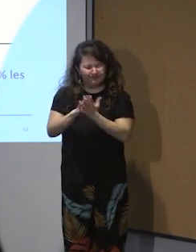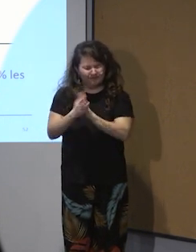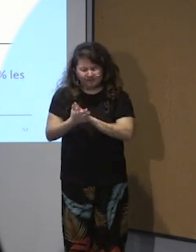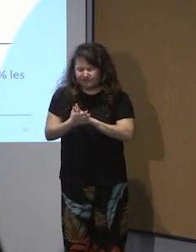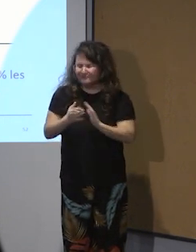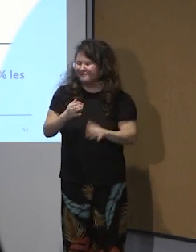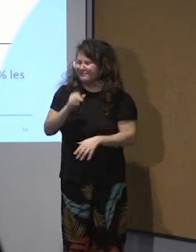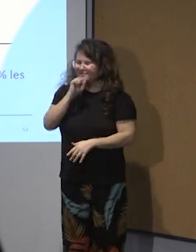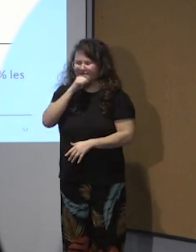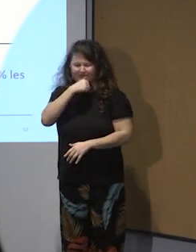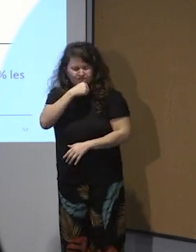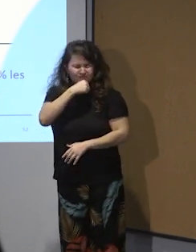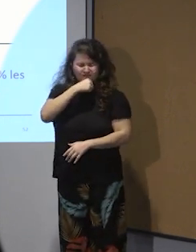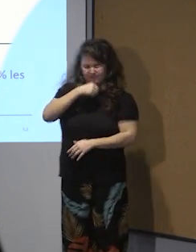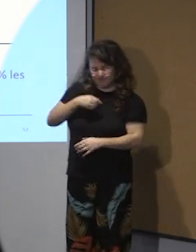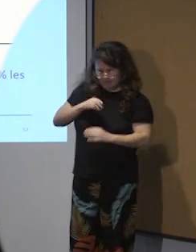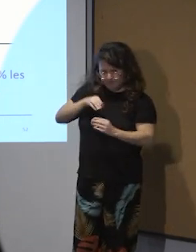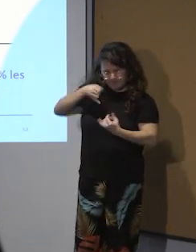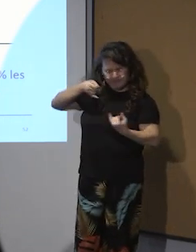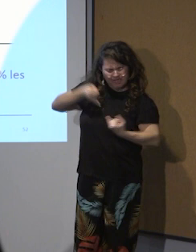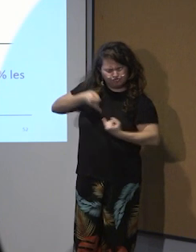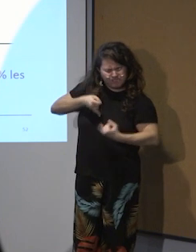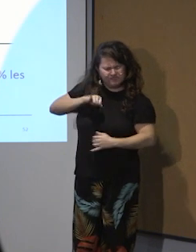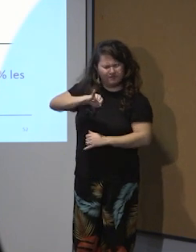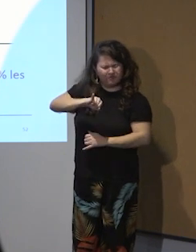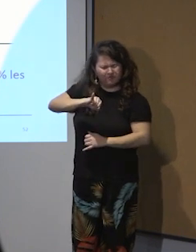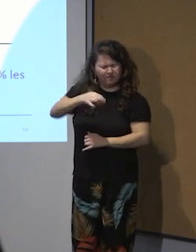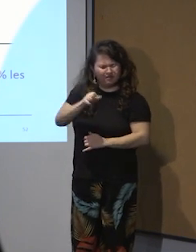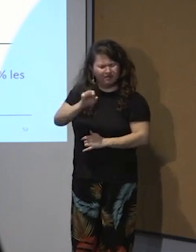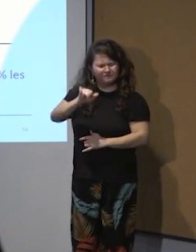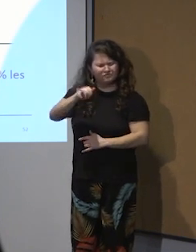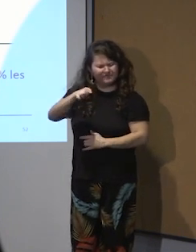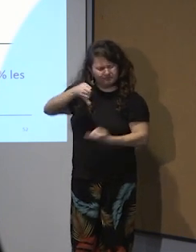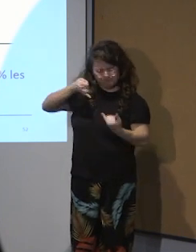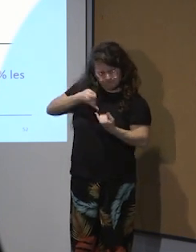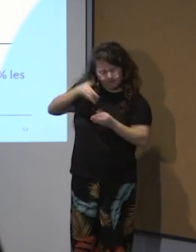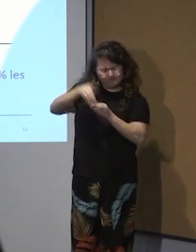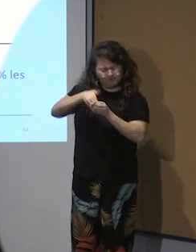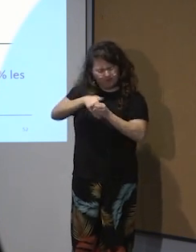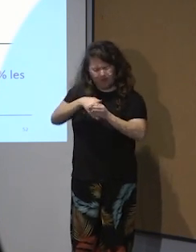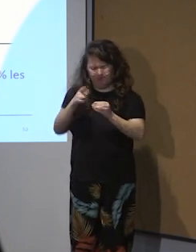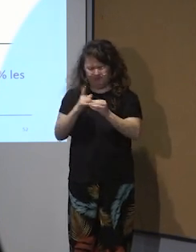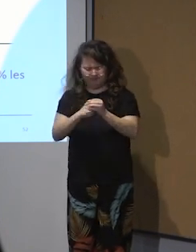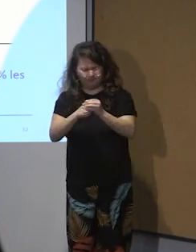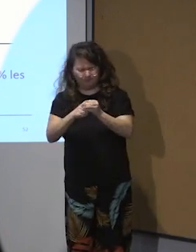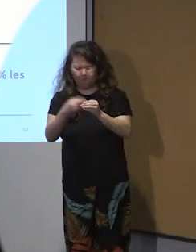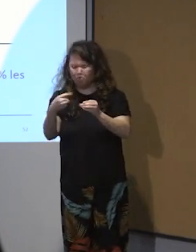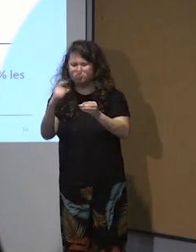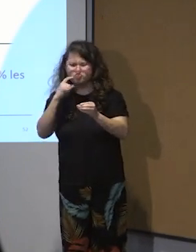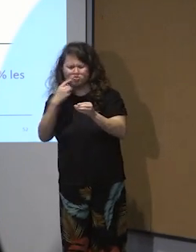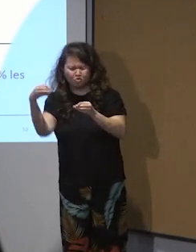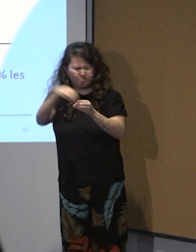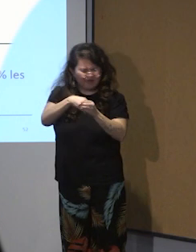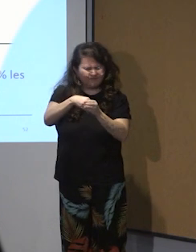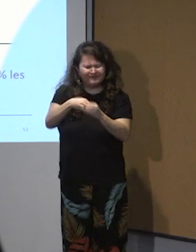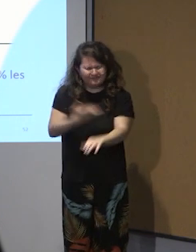l'insuline. L'insuline, c'est la molécule qui fait rentrer le glucose, le sucre, dans les tissus. C'est pour ça que quand vous faites une prise de sang, qu'on dit il y a trop de sucre